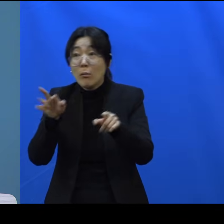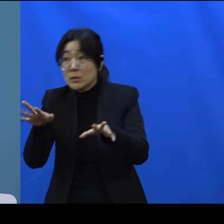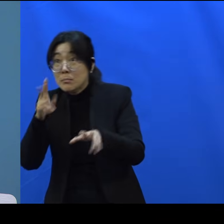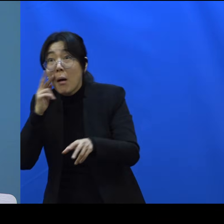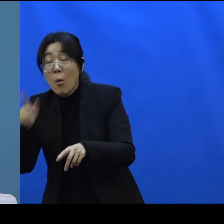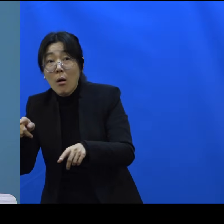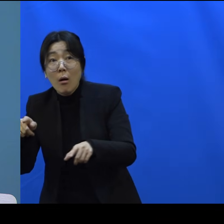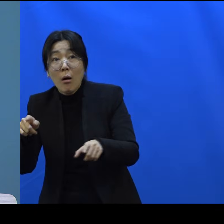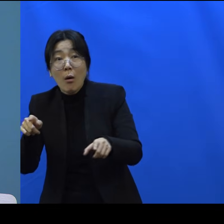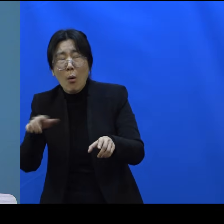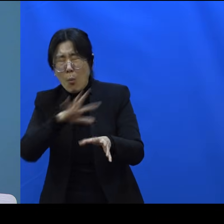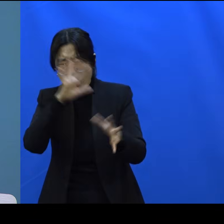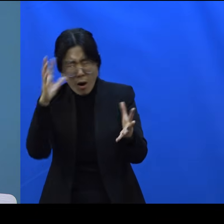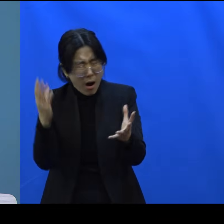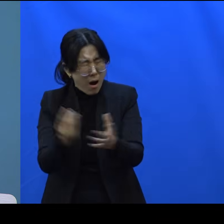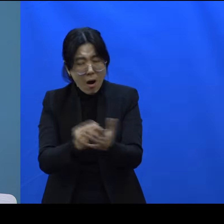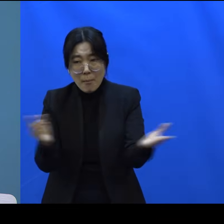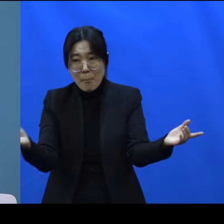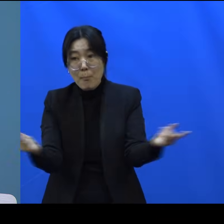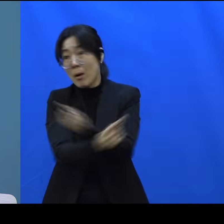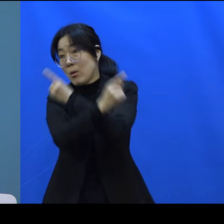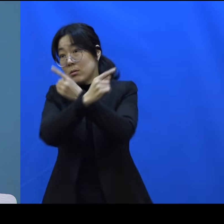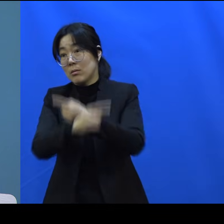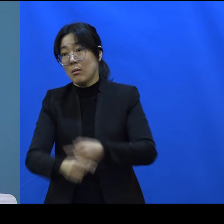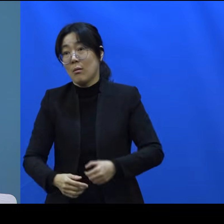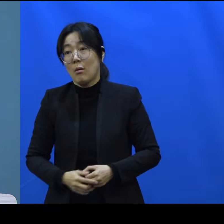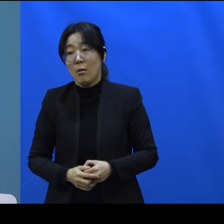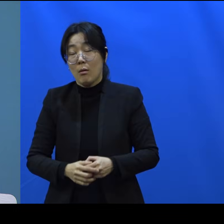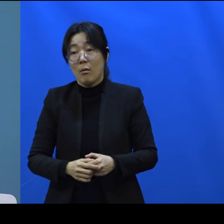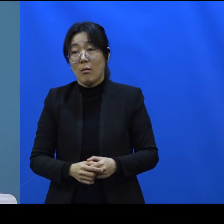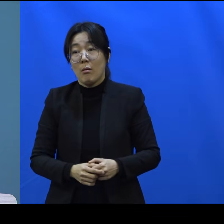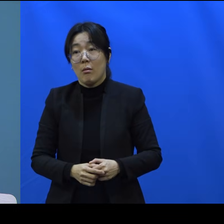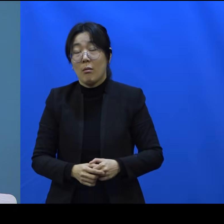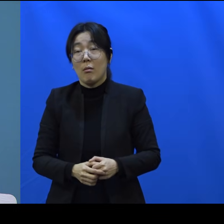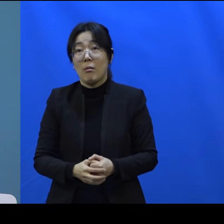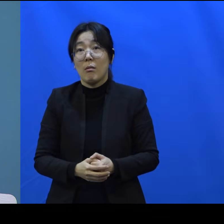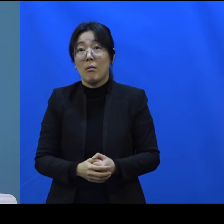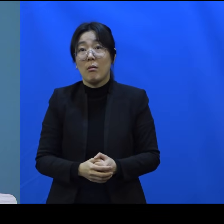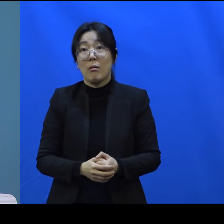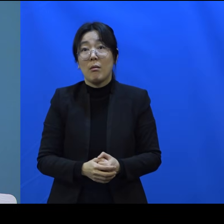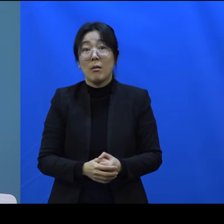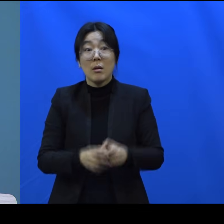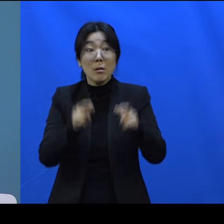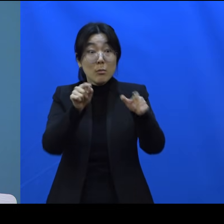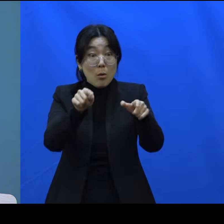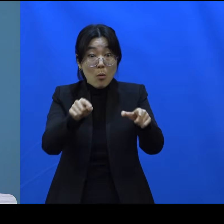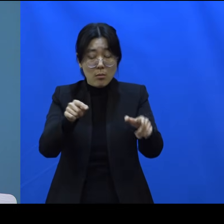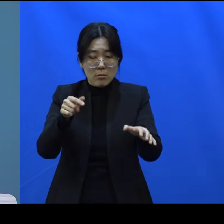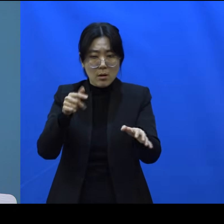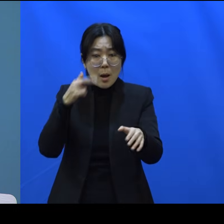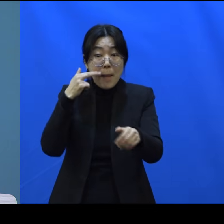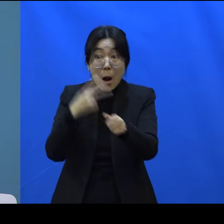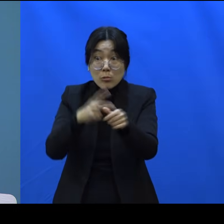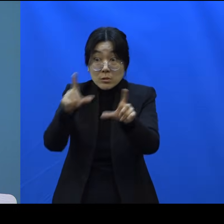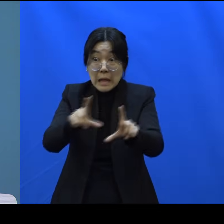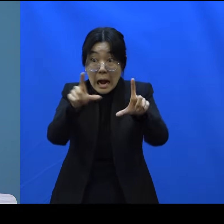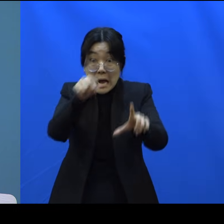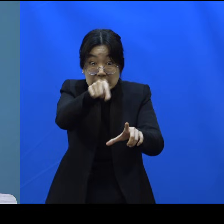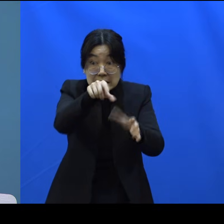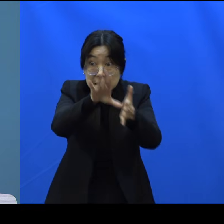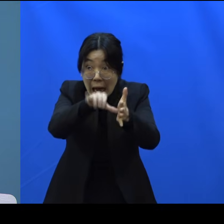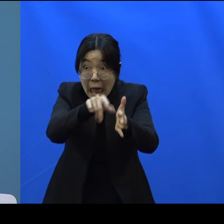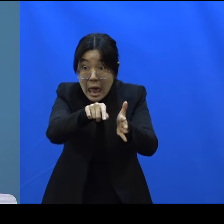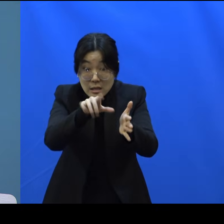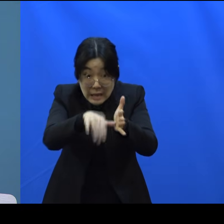이제 늘어놓고 있는 겁니다. 여러분, 바울의 약함을 인정하는 이 모습은 그 세상의 그 문화와 정반대의 논리죠. 약할